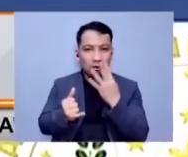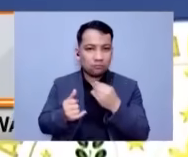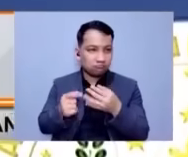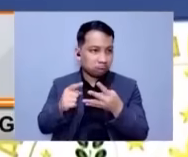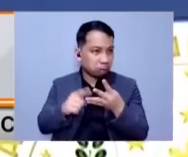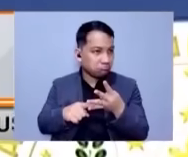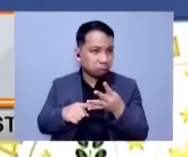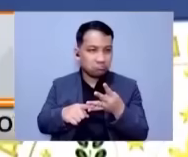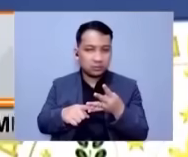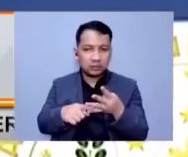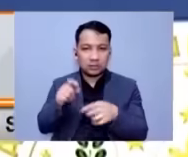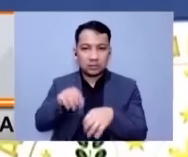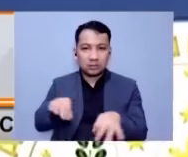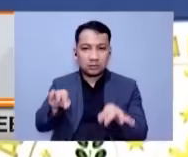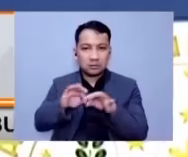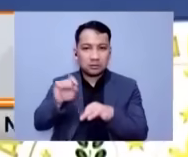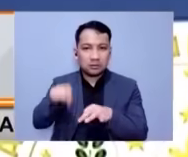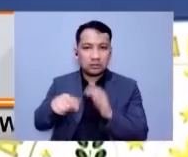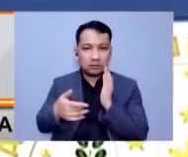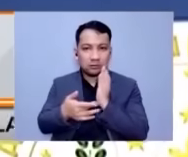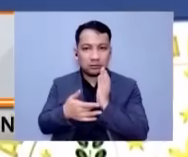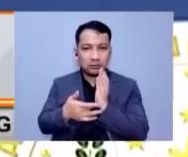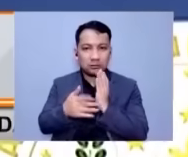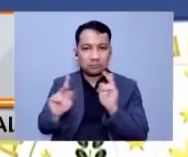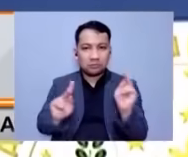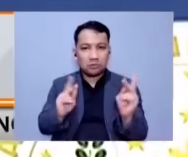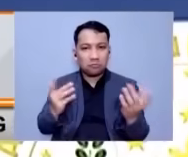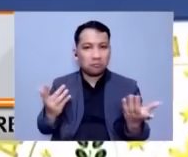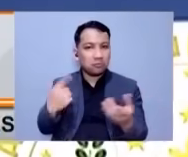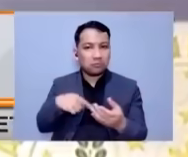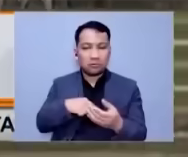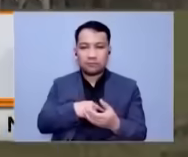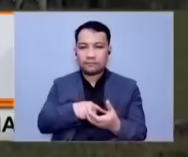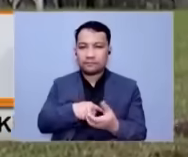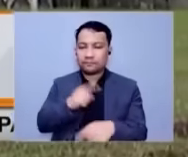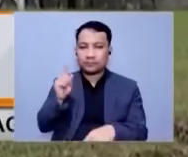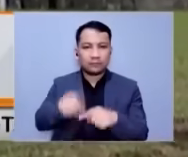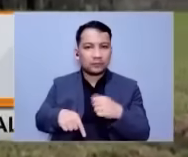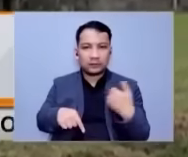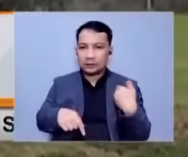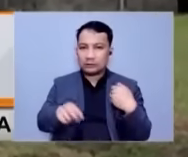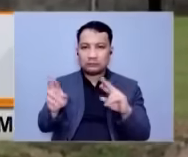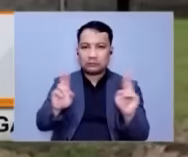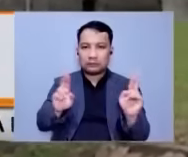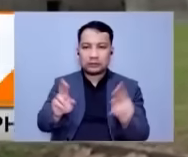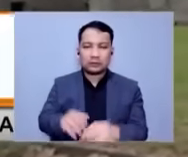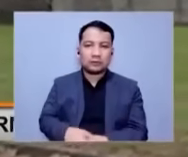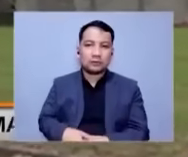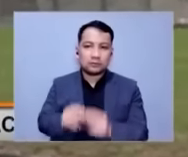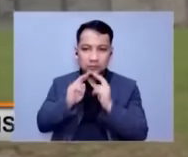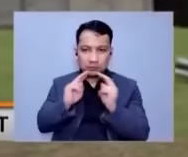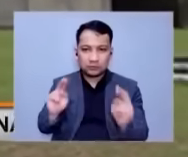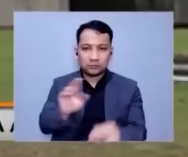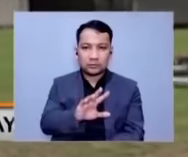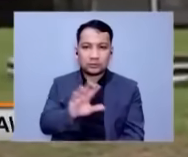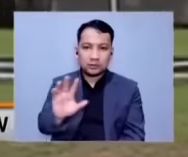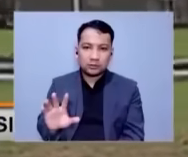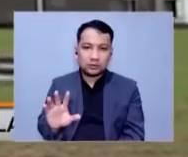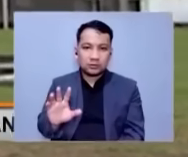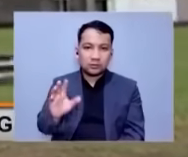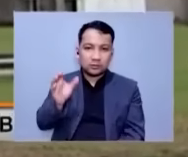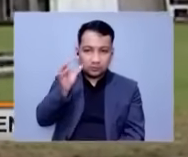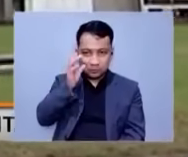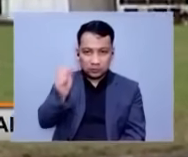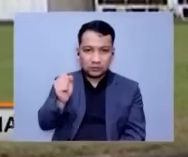Ito kailangan ng technical people, no? Wala pa tayo doon. So hindi pa tayo ready. Nagbabalita mula sa frontline, Camille